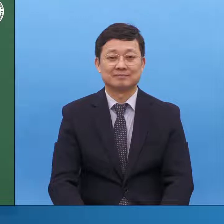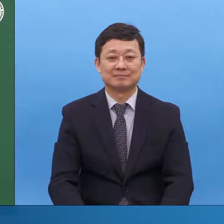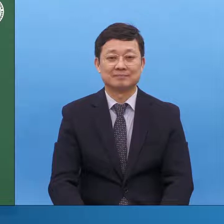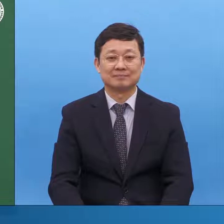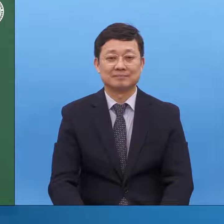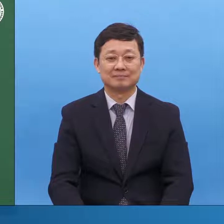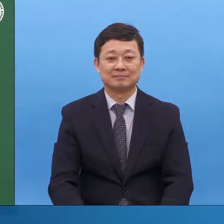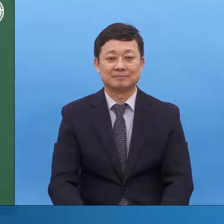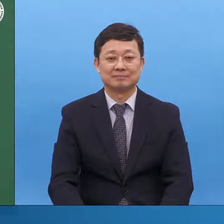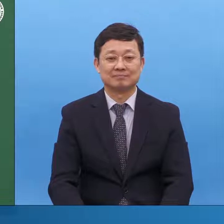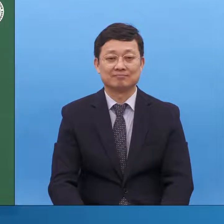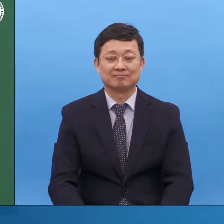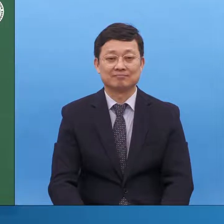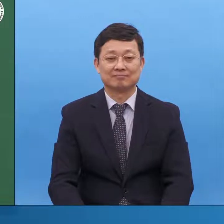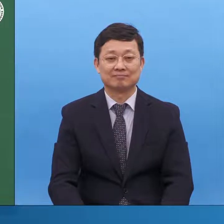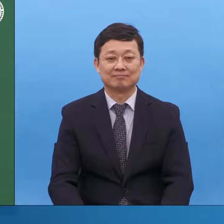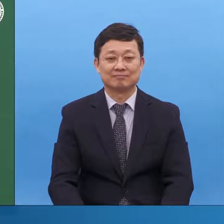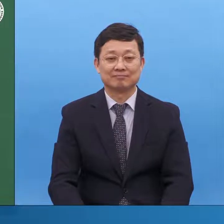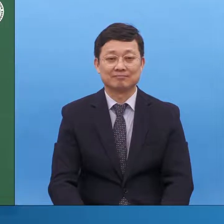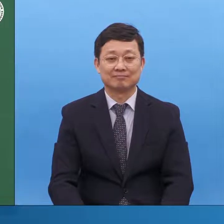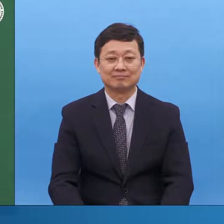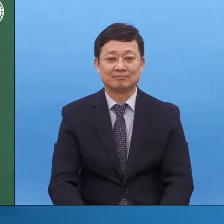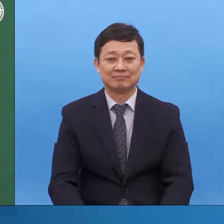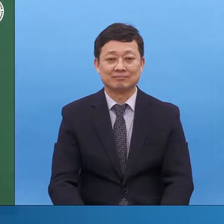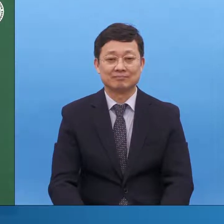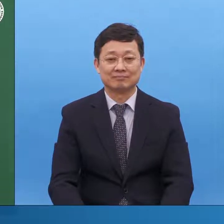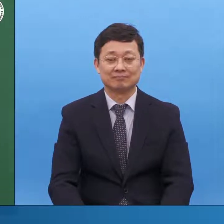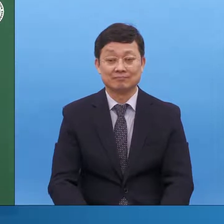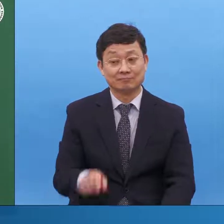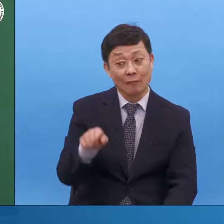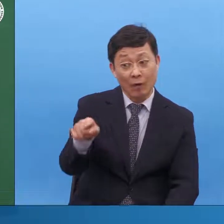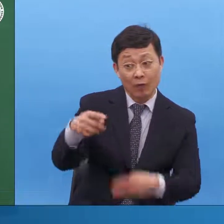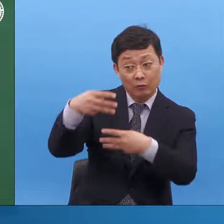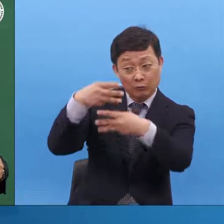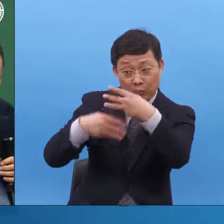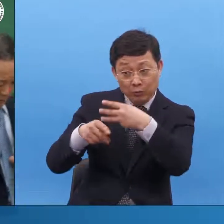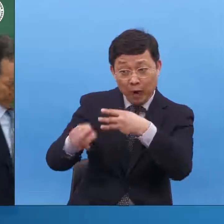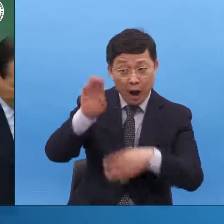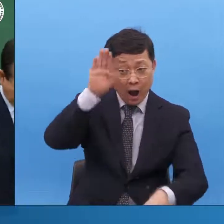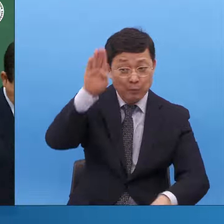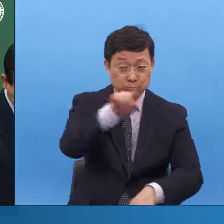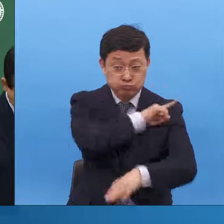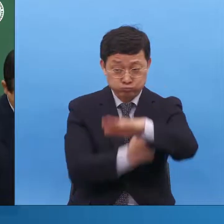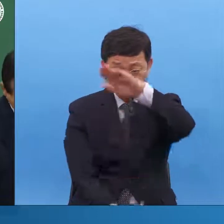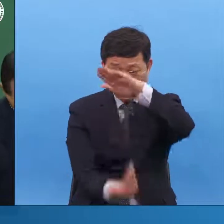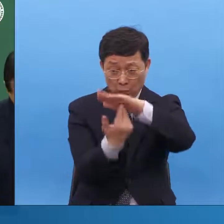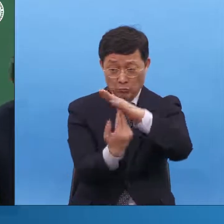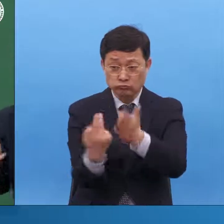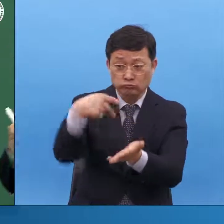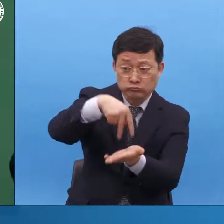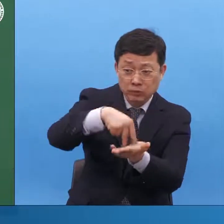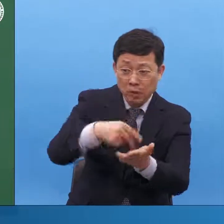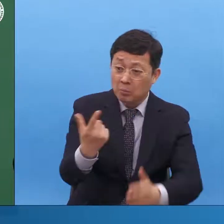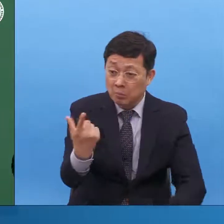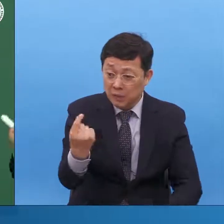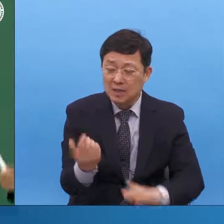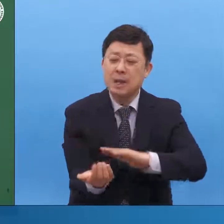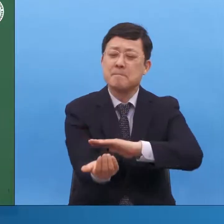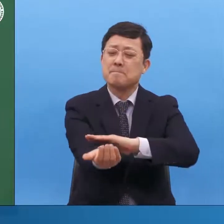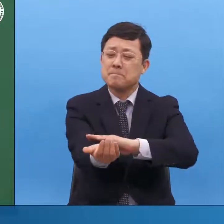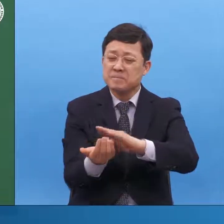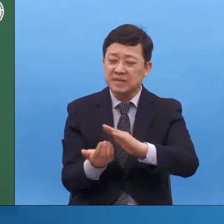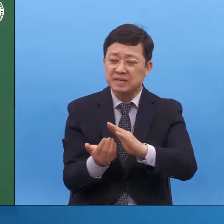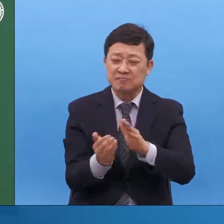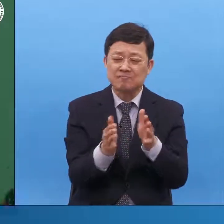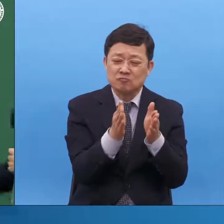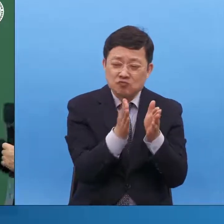서밋 될 거니까 서밋 삶을 세팅해라. And don't worry about anything else because you will become the summit. You have to set the summit life.